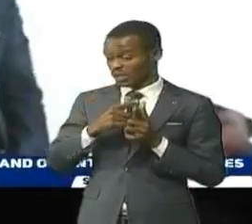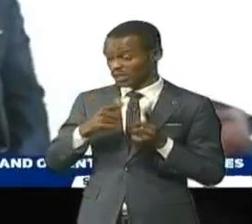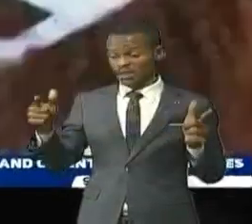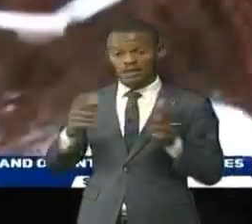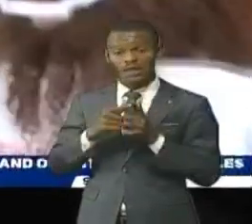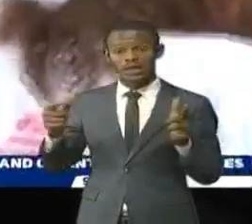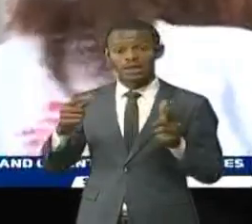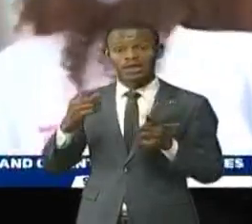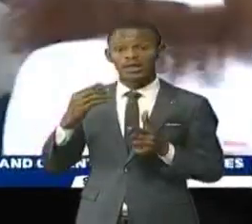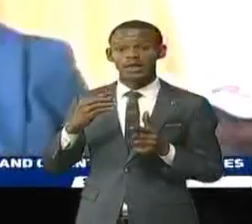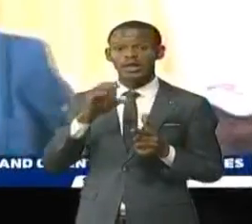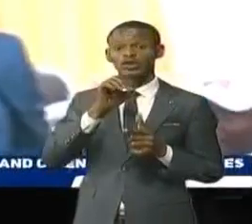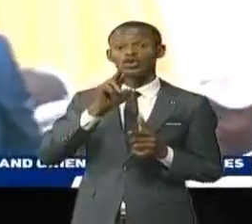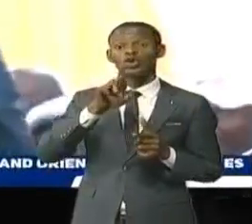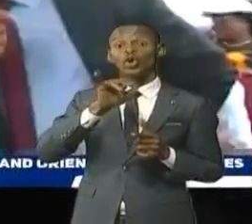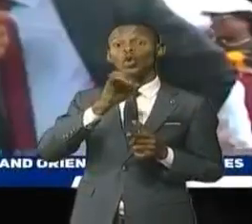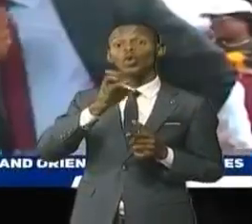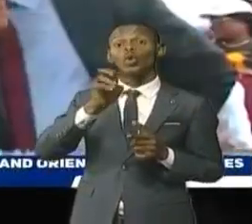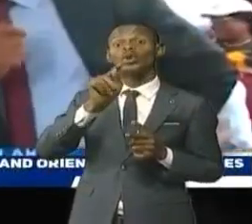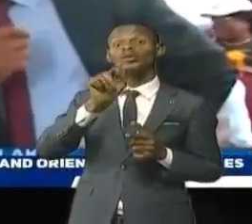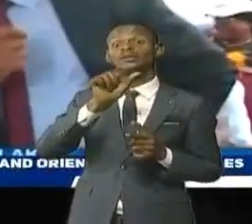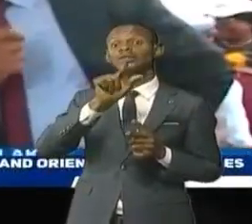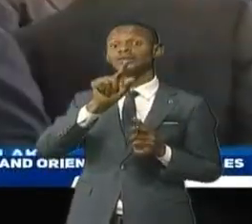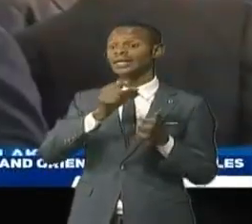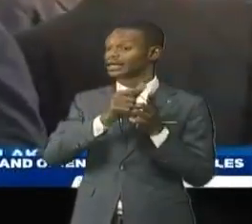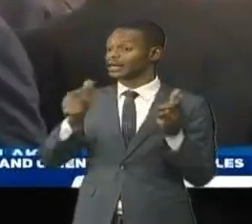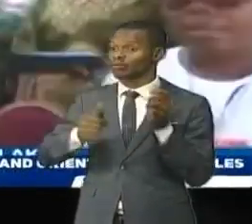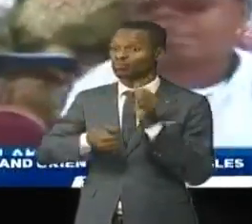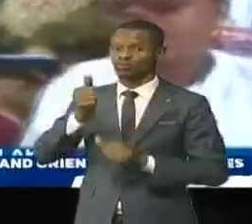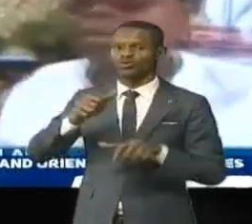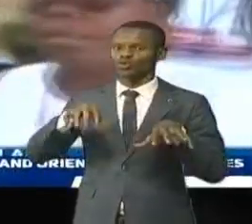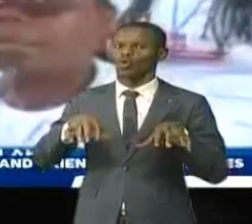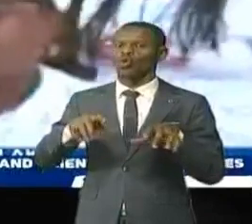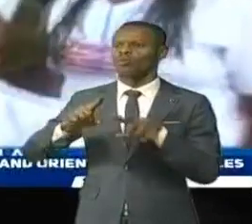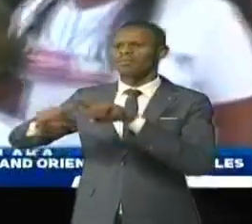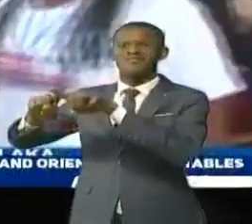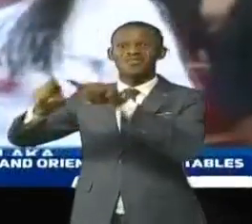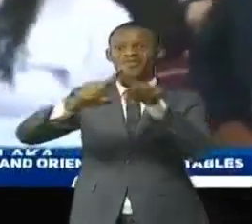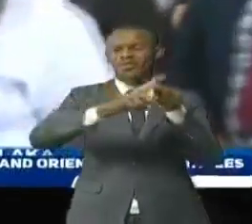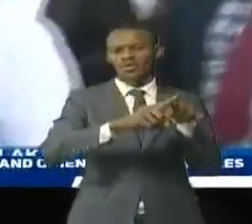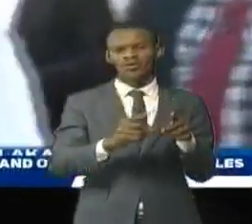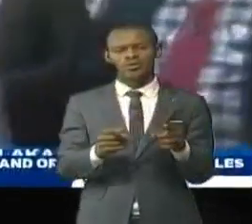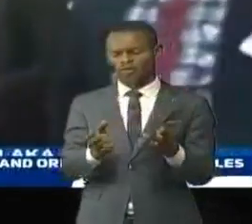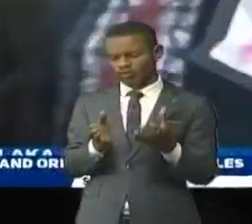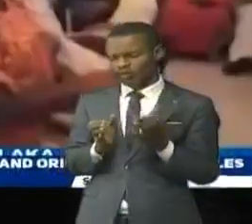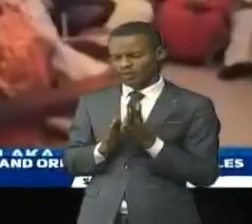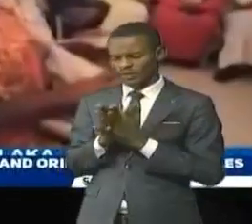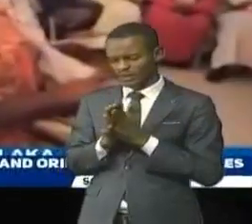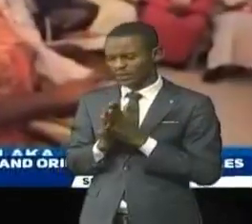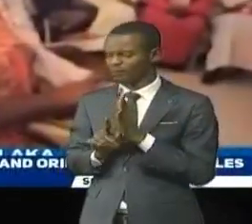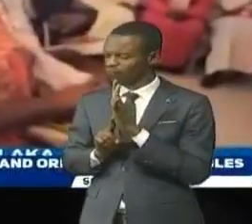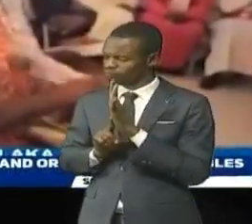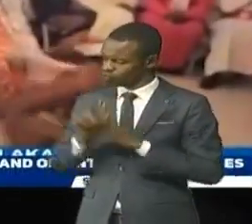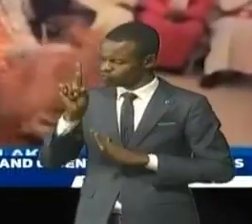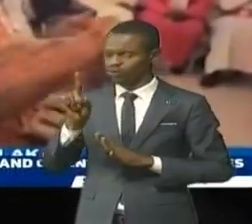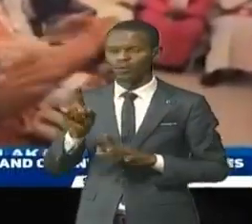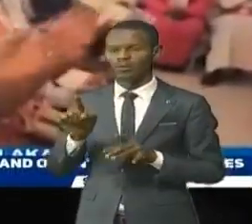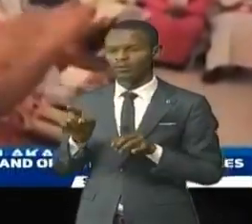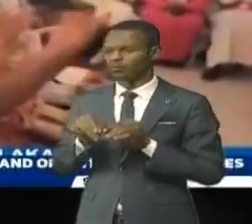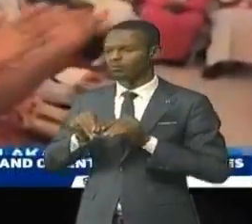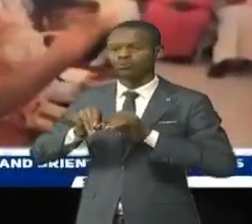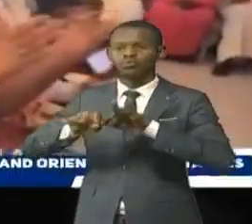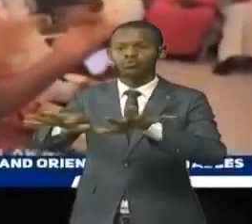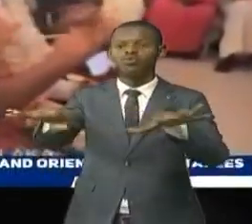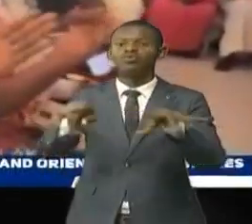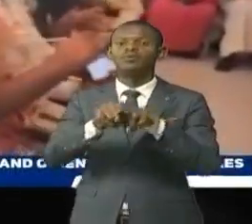le plus grand espace géographique de la République démocratique du Congo. Son éclosion sera celui de toute la sous-région, d'où